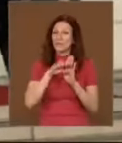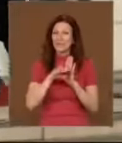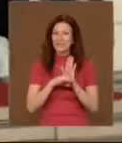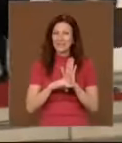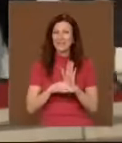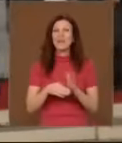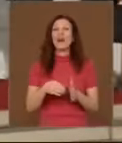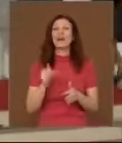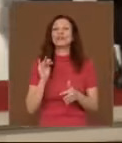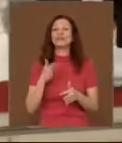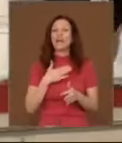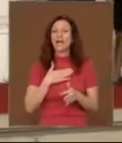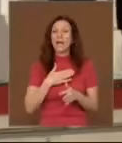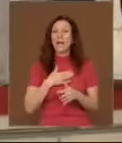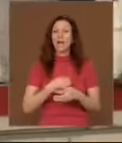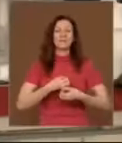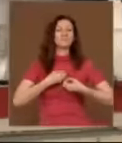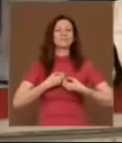се възвестява